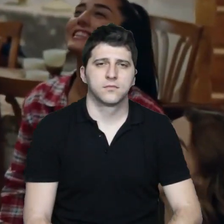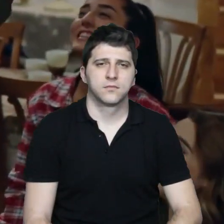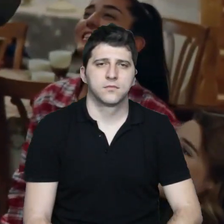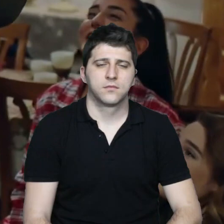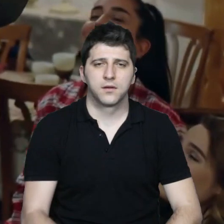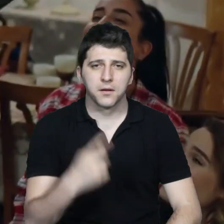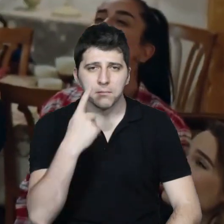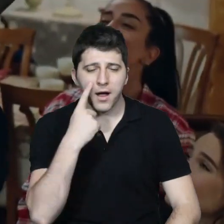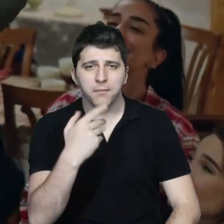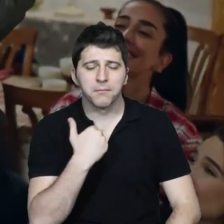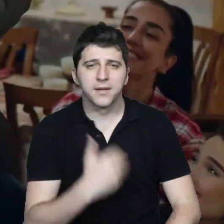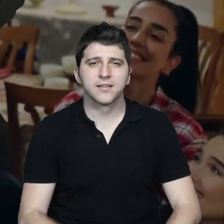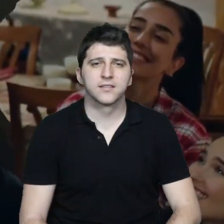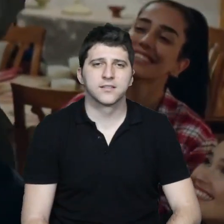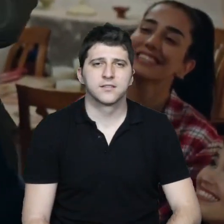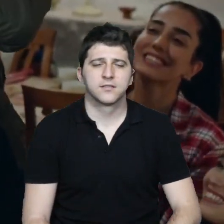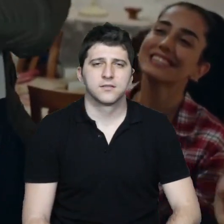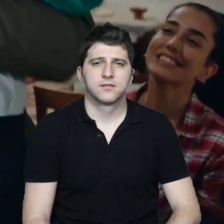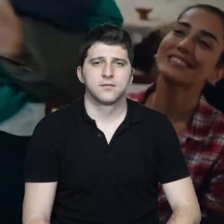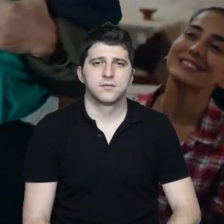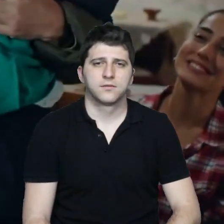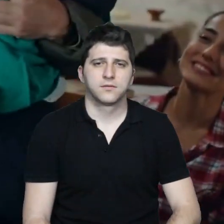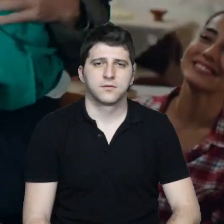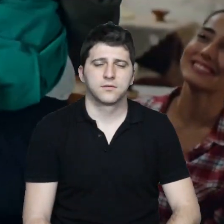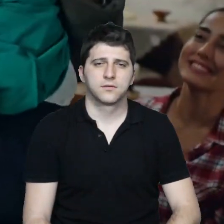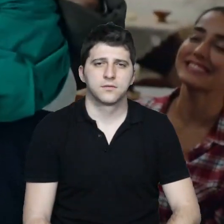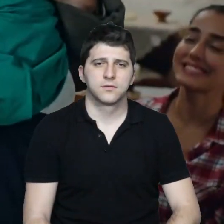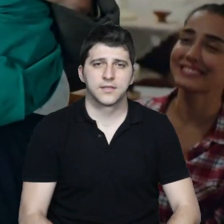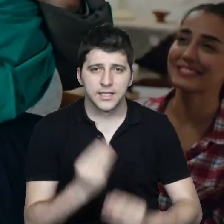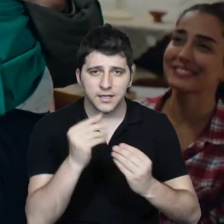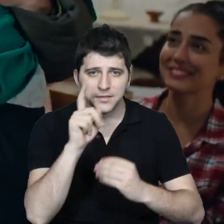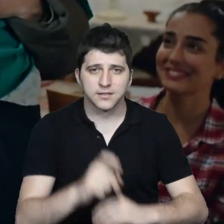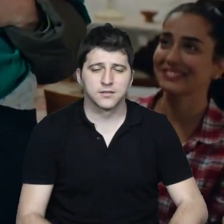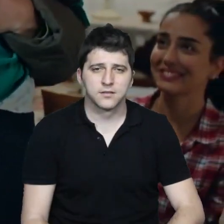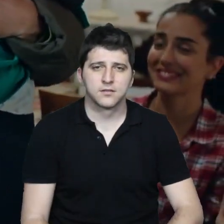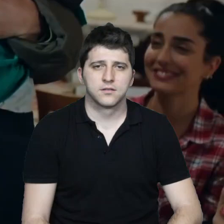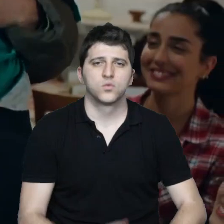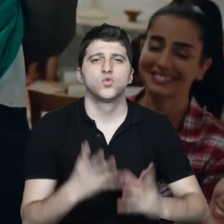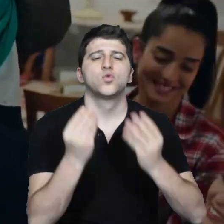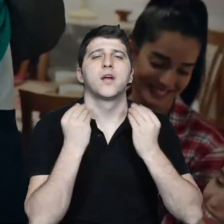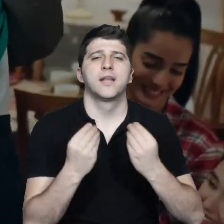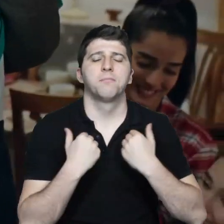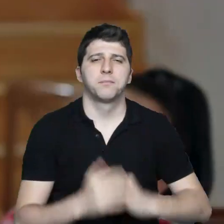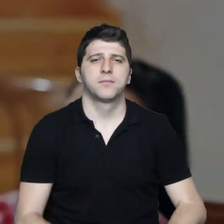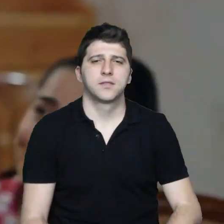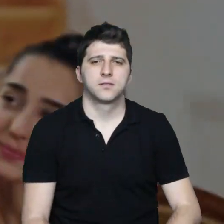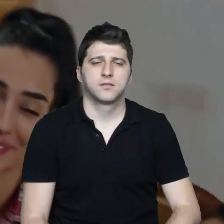Oğlum. Kimsin? Bir daha sarıldı. İyi misin? Çok iyiyim.